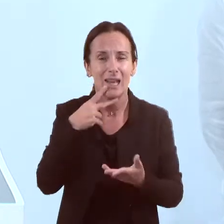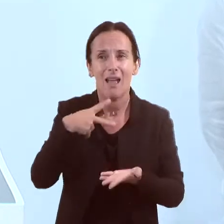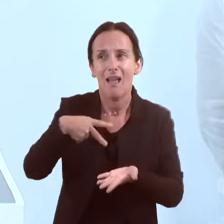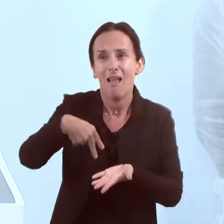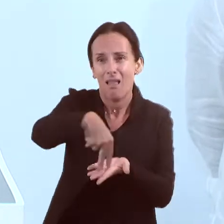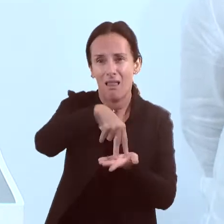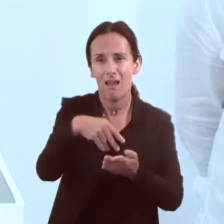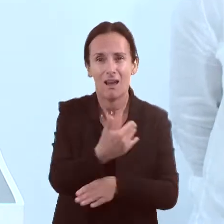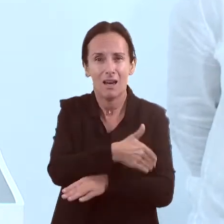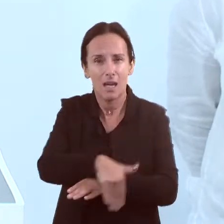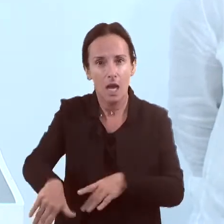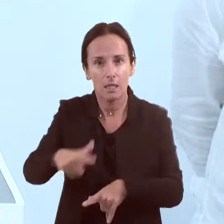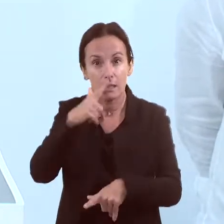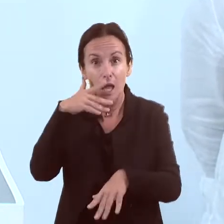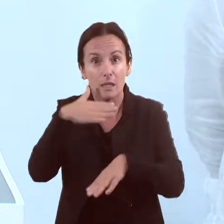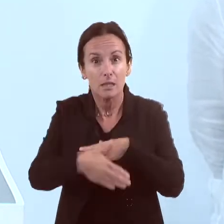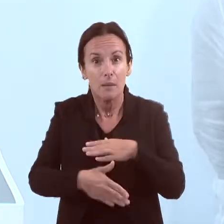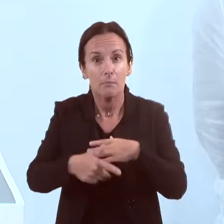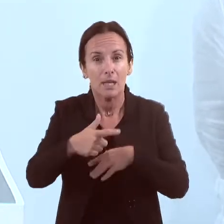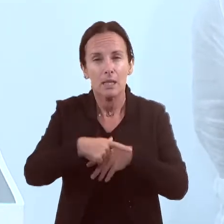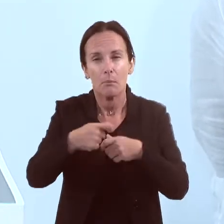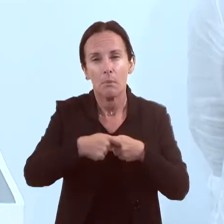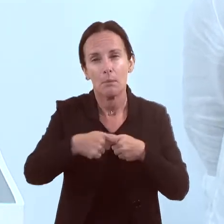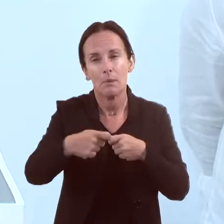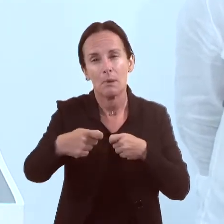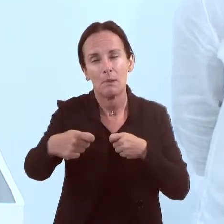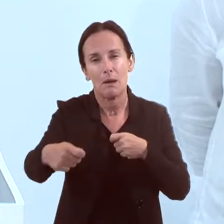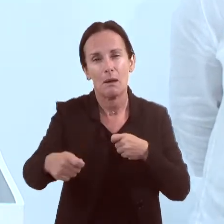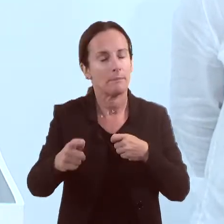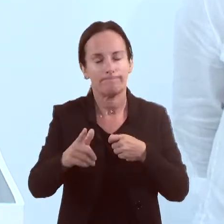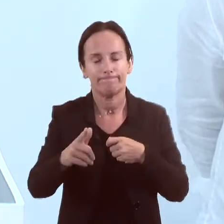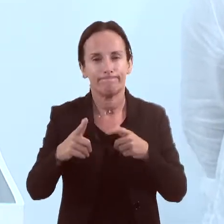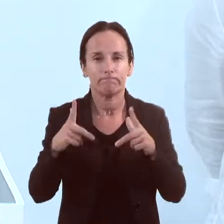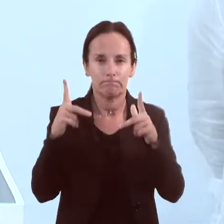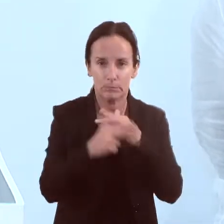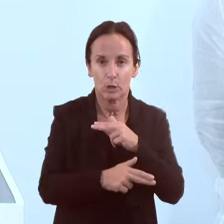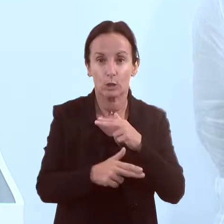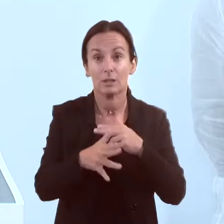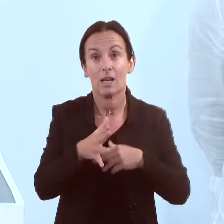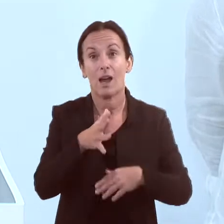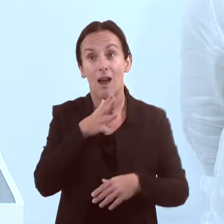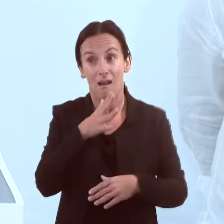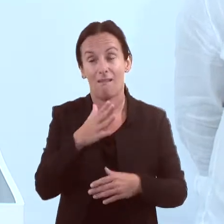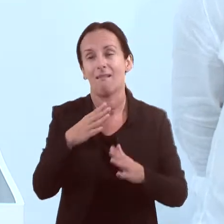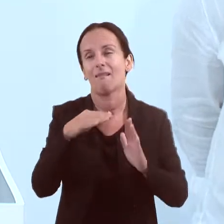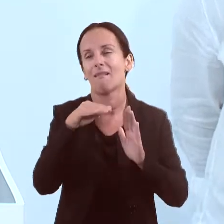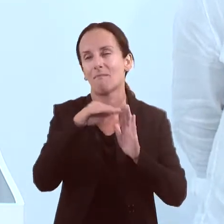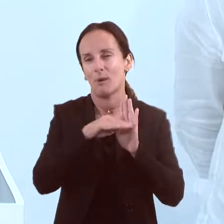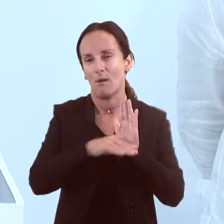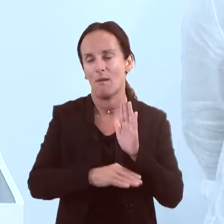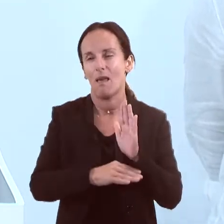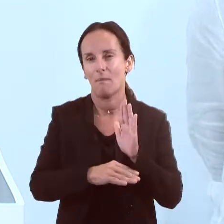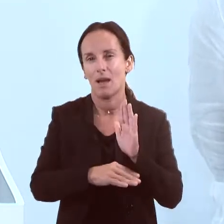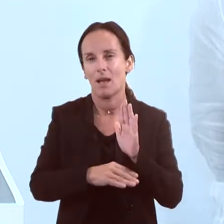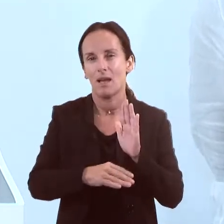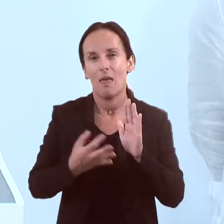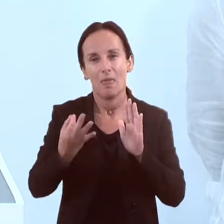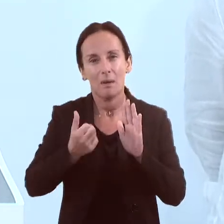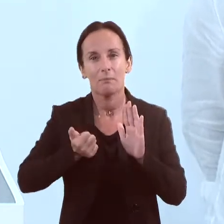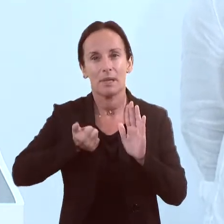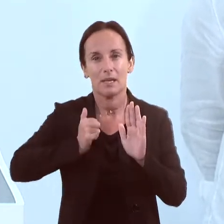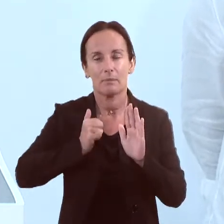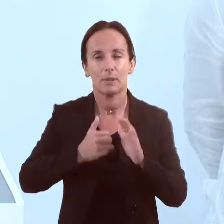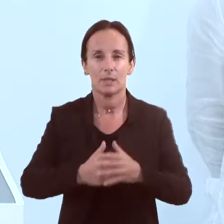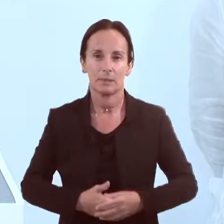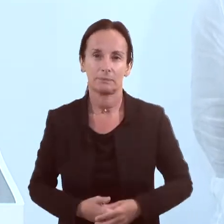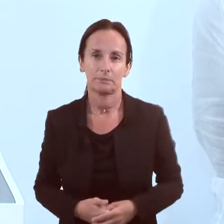d'exclusió social, no se cronifiquin i per tant donar una oportunitat a aquelles persones que realment ho necessiten o ho volen, perquè això també forma